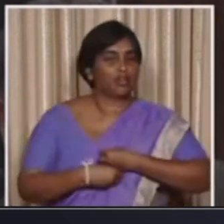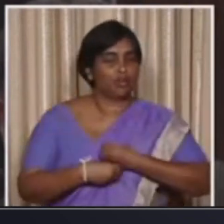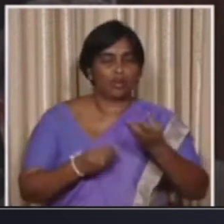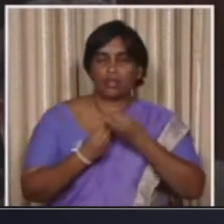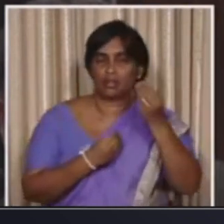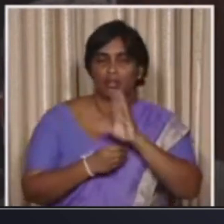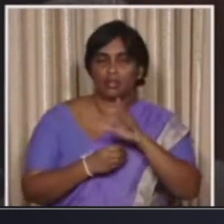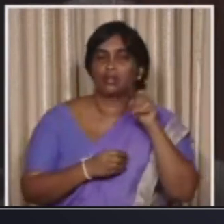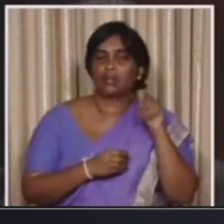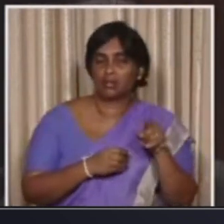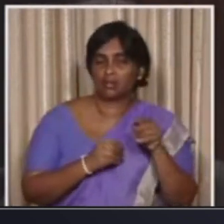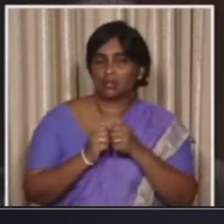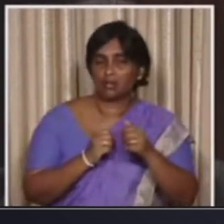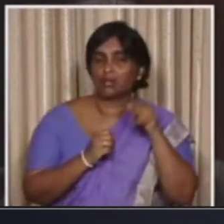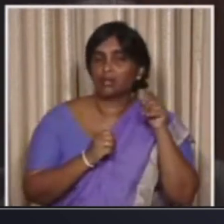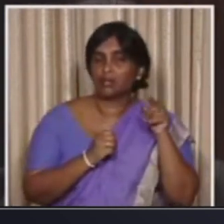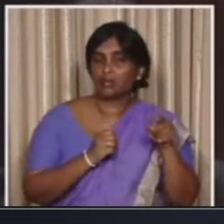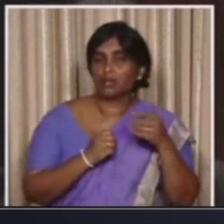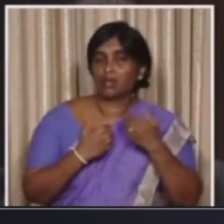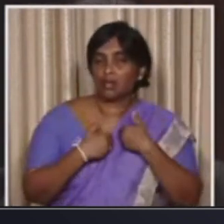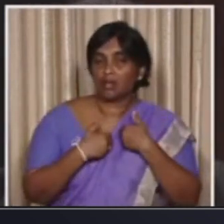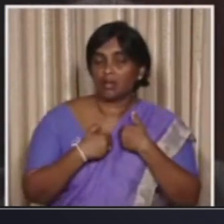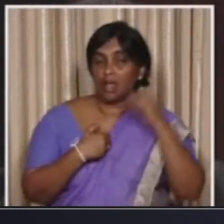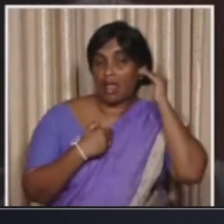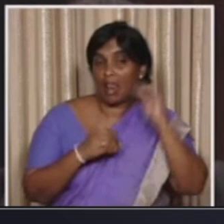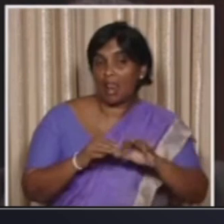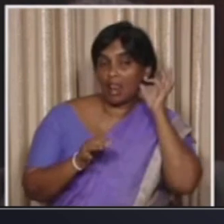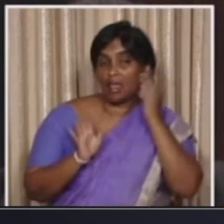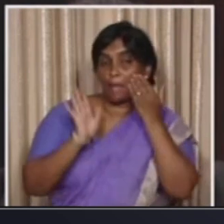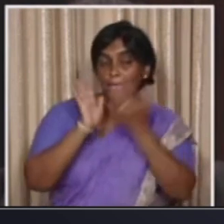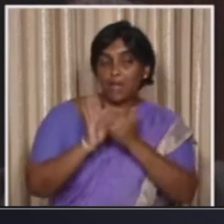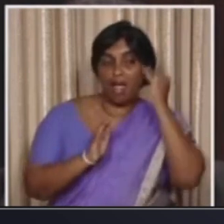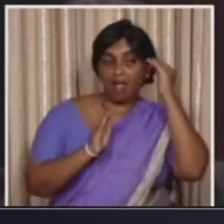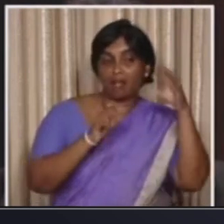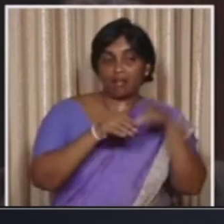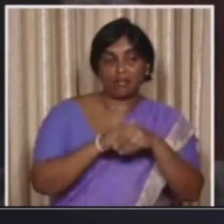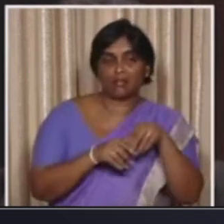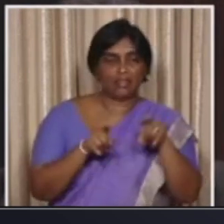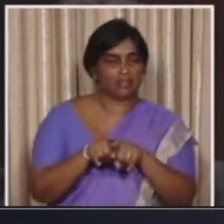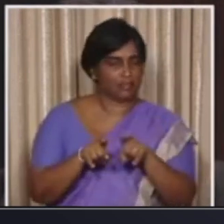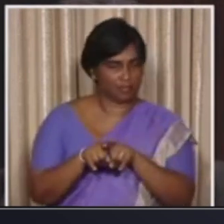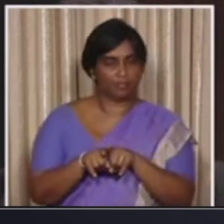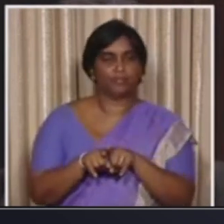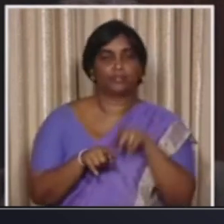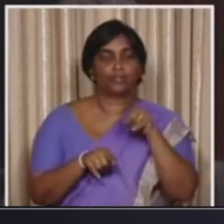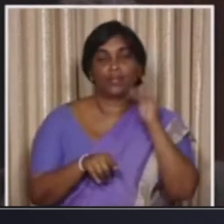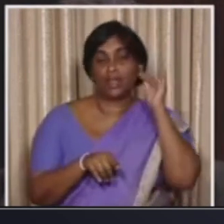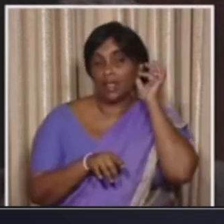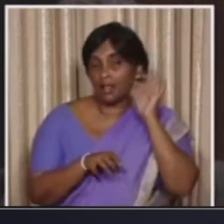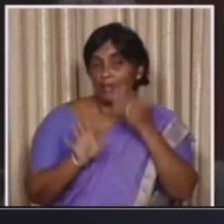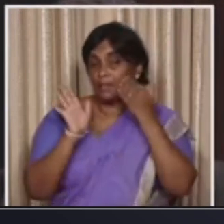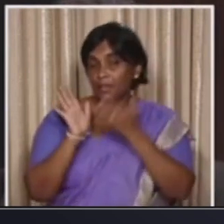epa me karanda danne apida nangi bendala akka dena arthikayak nevey garu sabhapati bani nangi